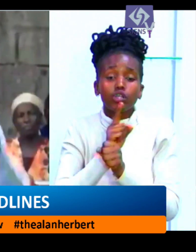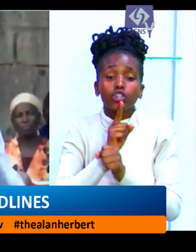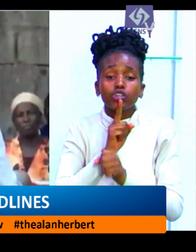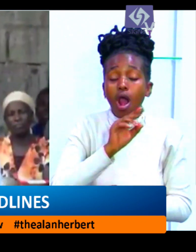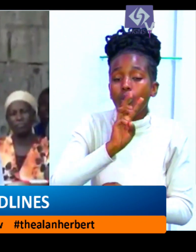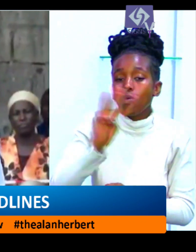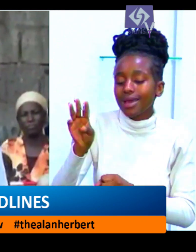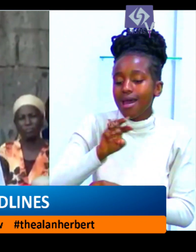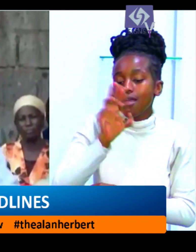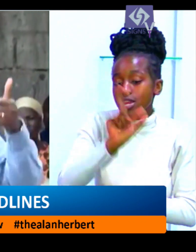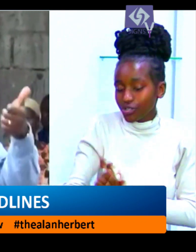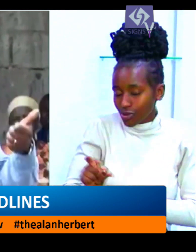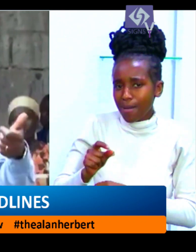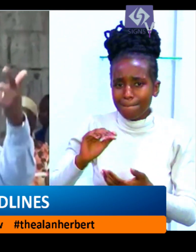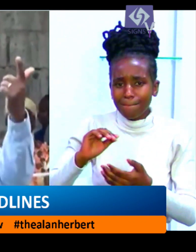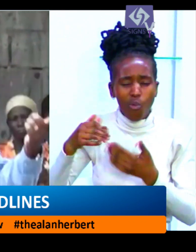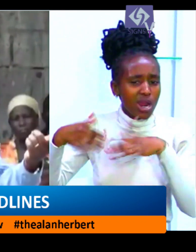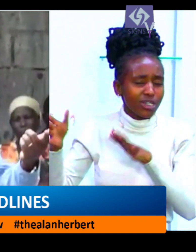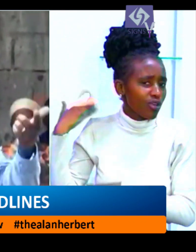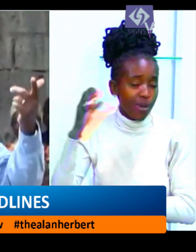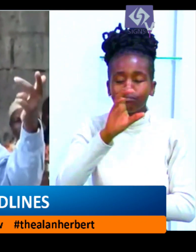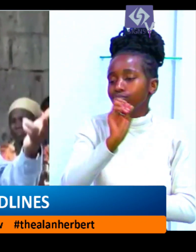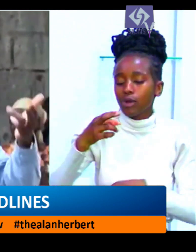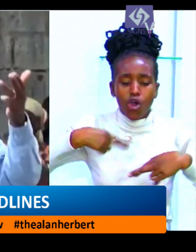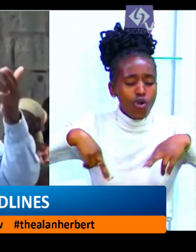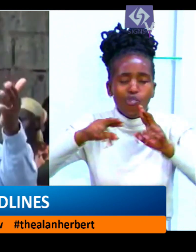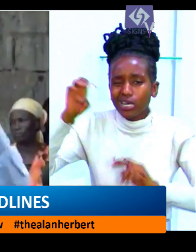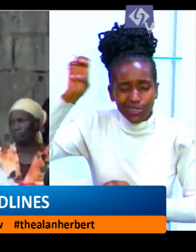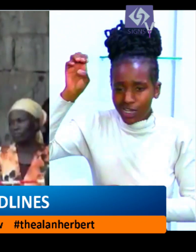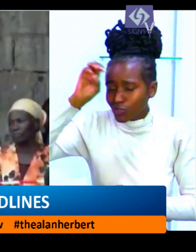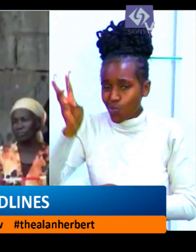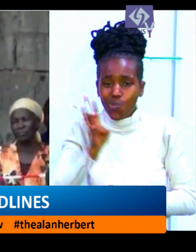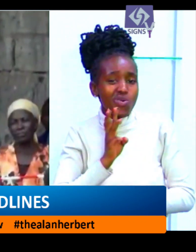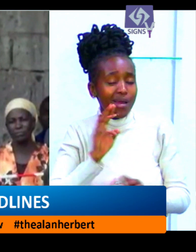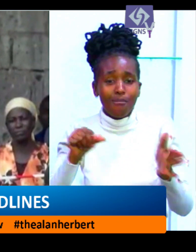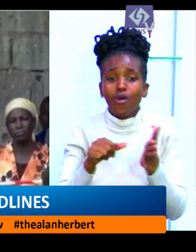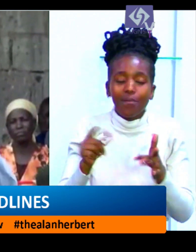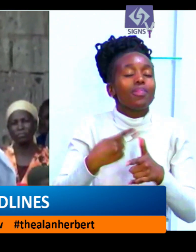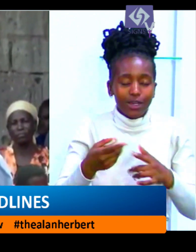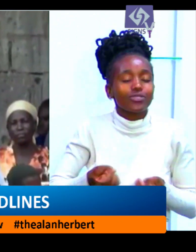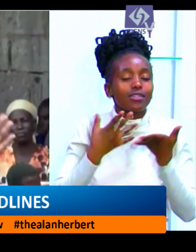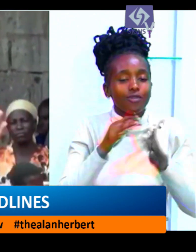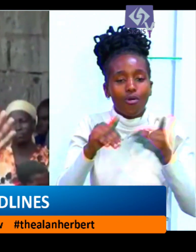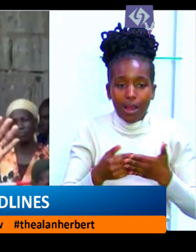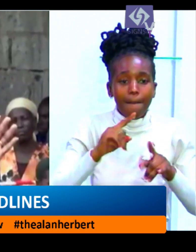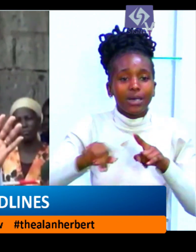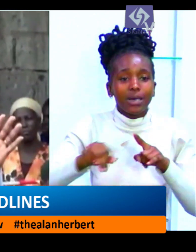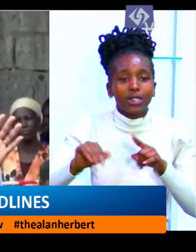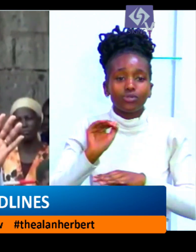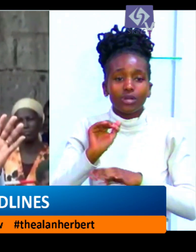mahindi zaidi. Kwa sababu wakulima wetu wamejitokeza kulima na sisi kama serekali tutawashika mkono.